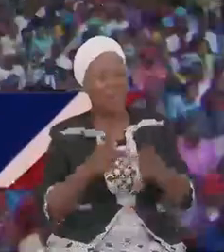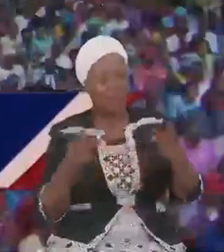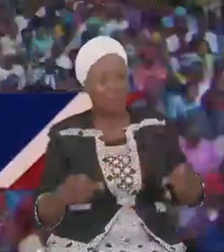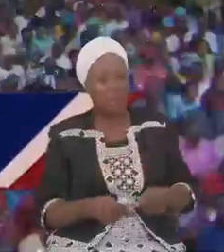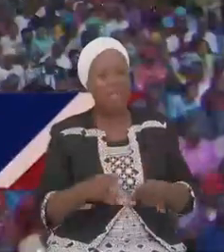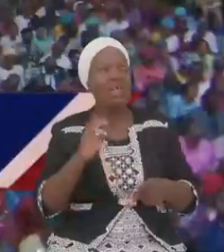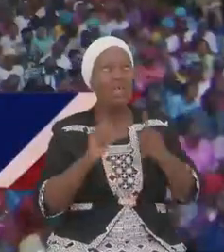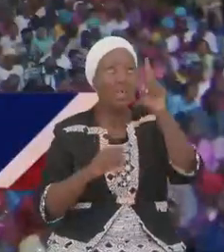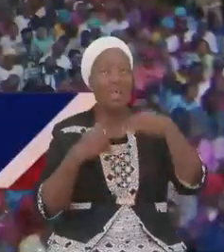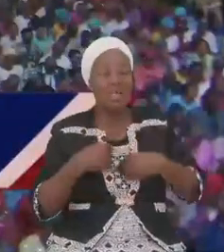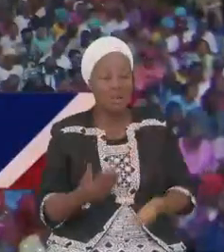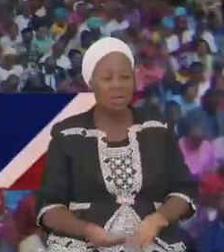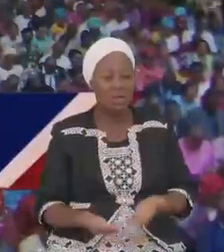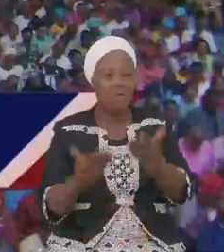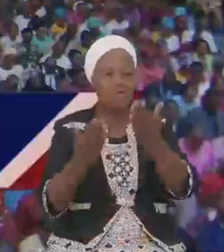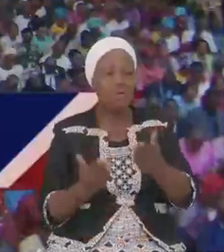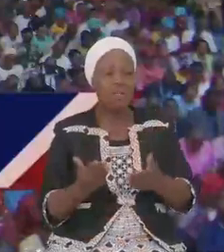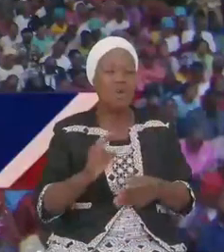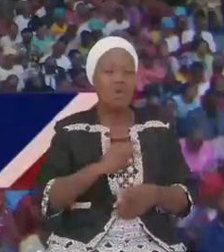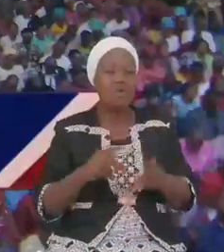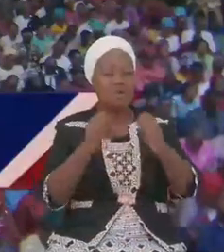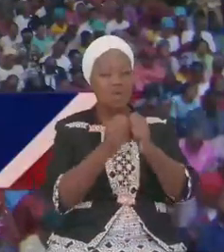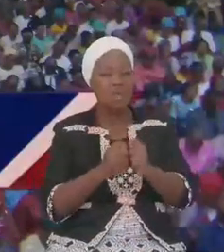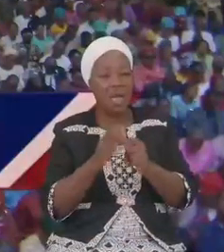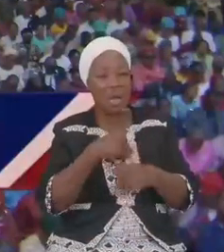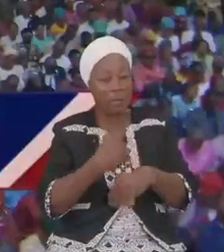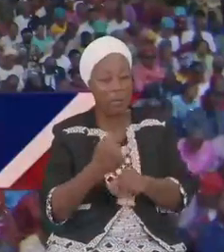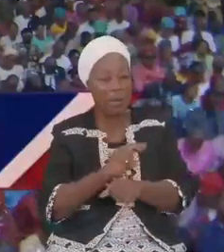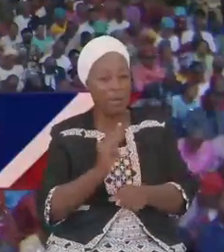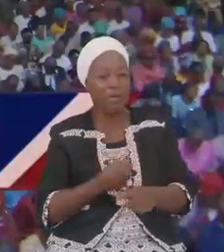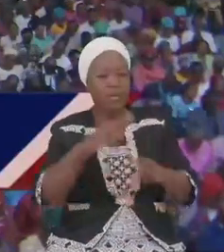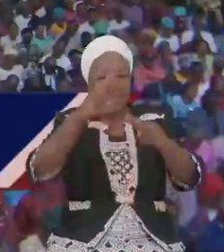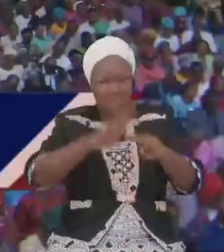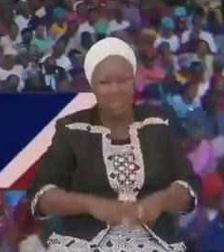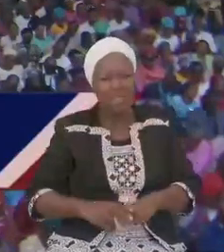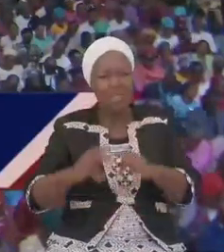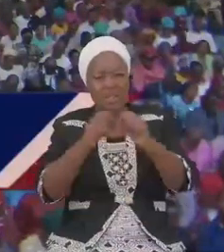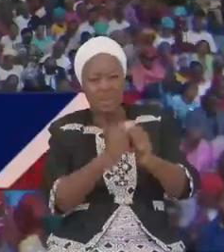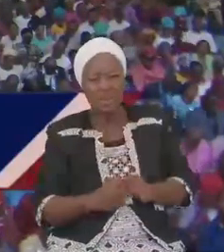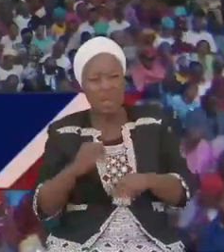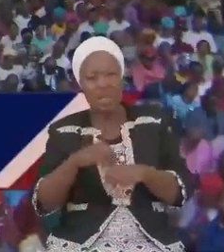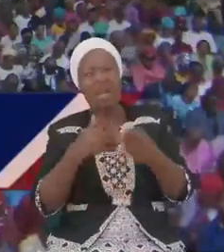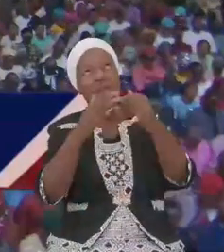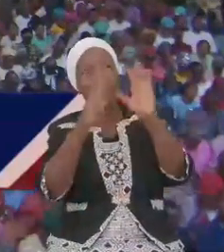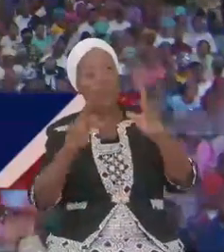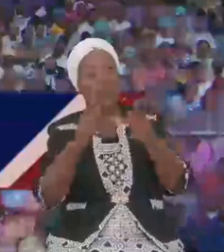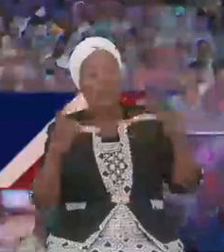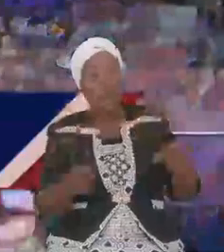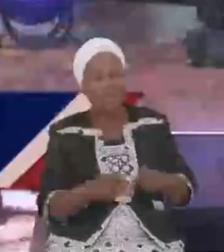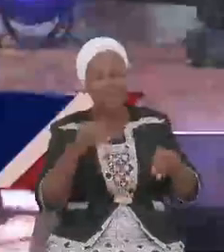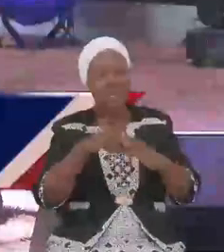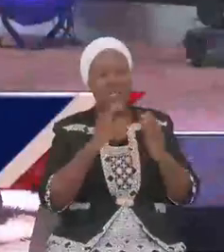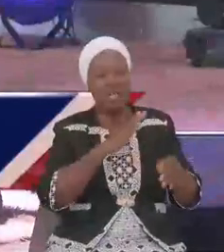privilège, notre portion. Il nous a ressuscités ensemble et nous a fait asseoir ensemble dans les lieux célestes